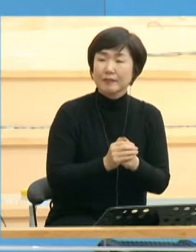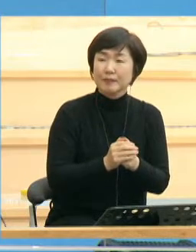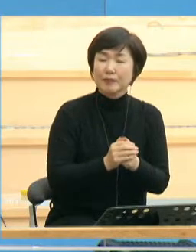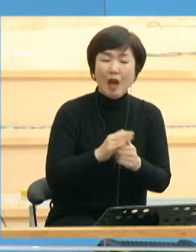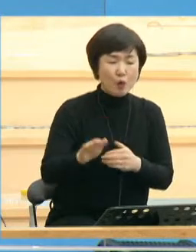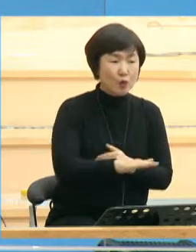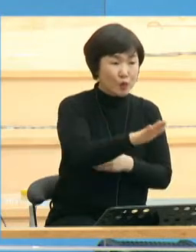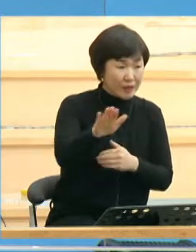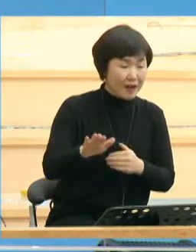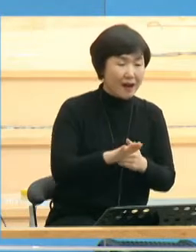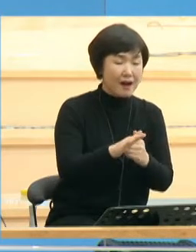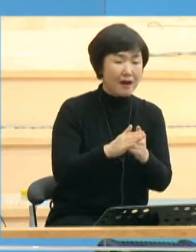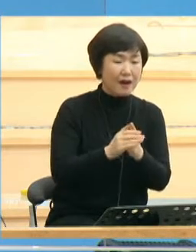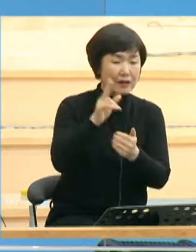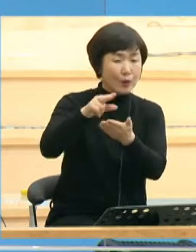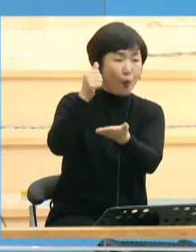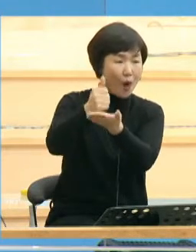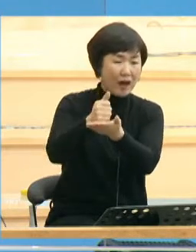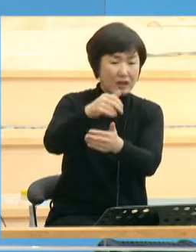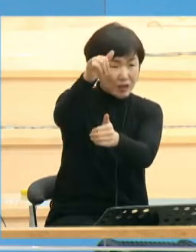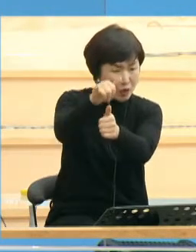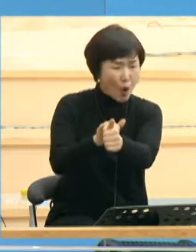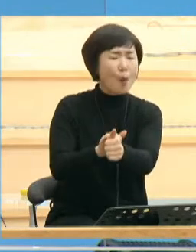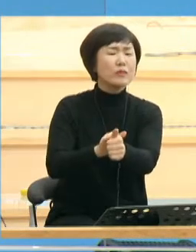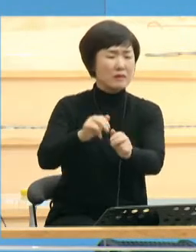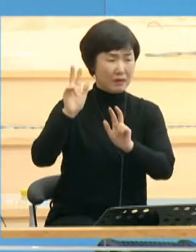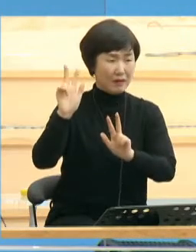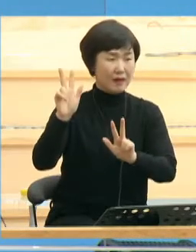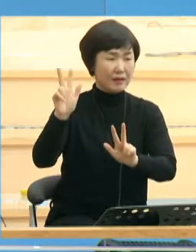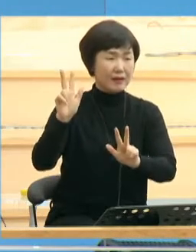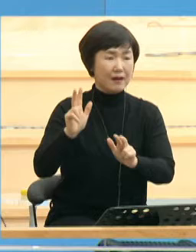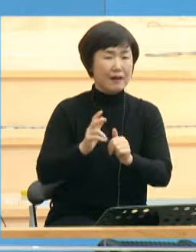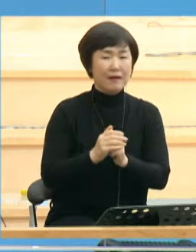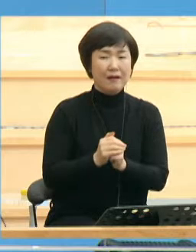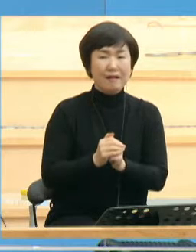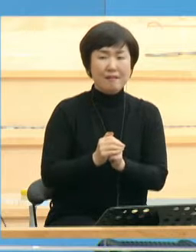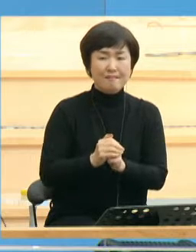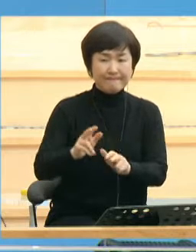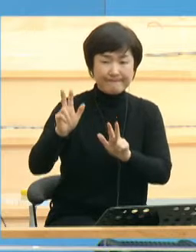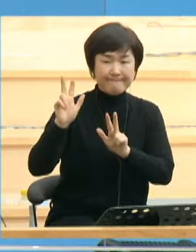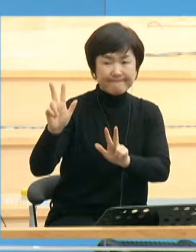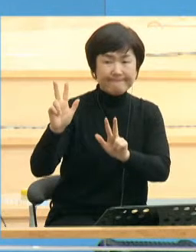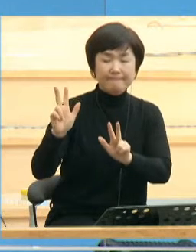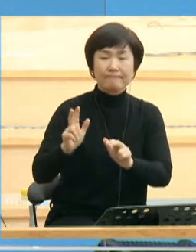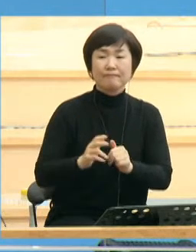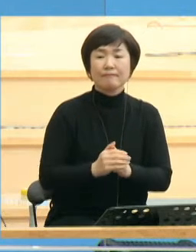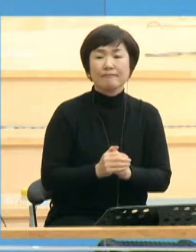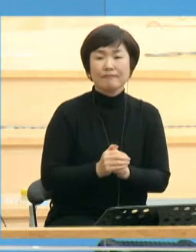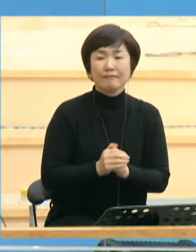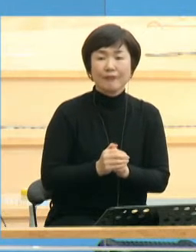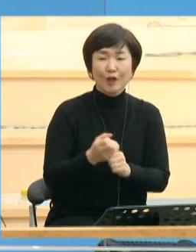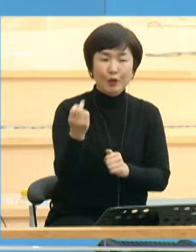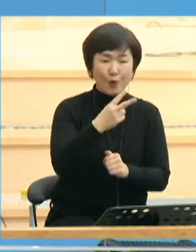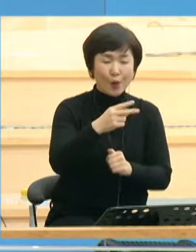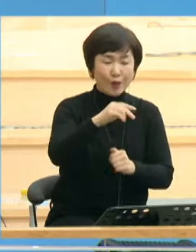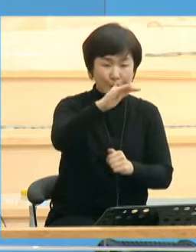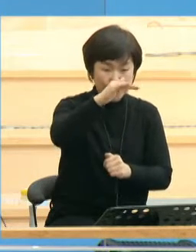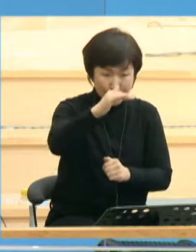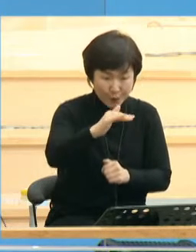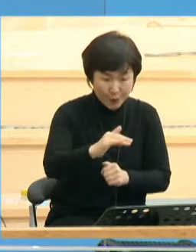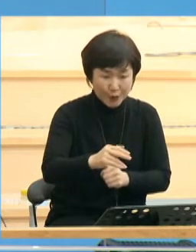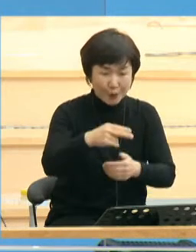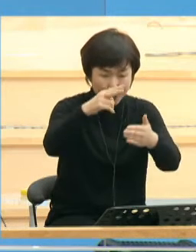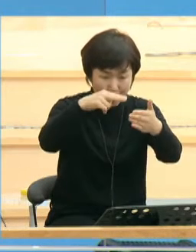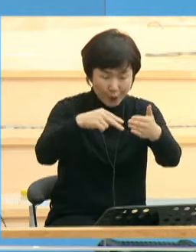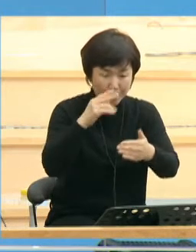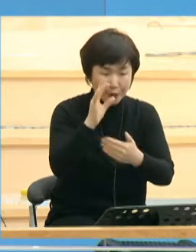우리가 2호와 를 섬기게 있나이다 탁 결단 합니다 또 좀 매체를 내려가서 24절 볶아